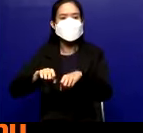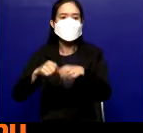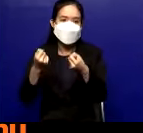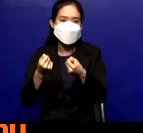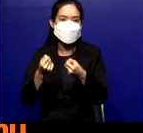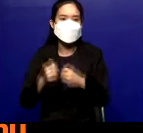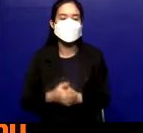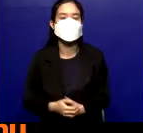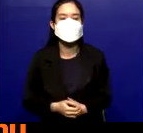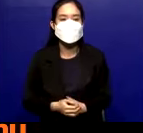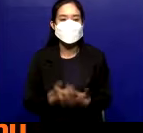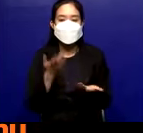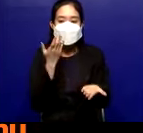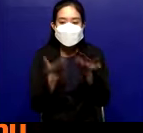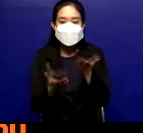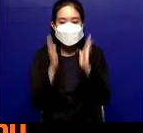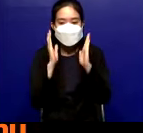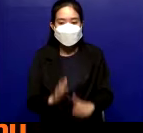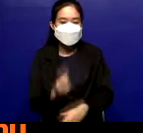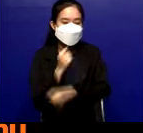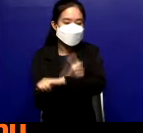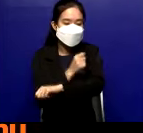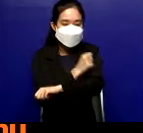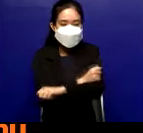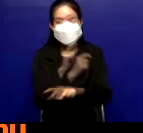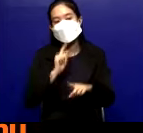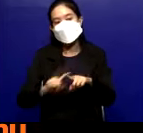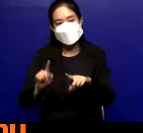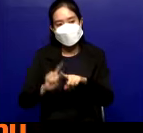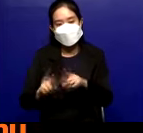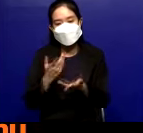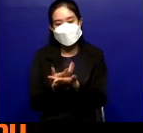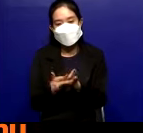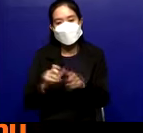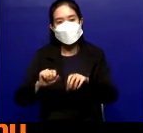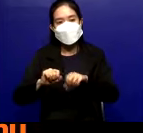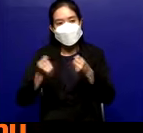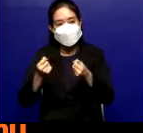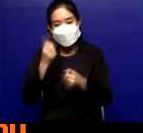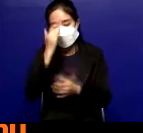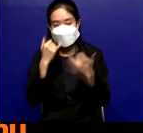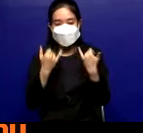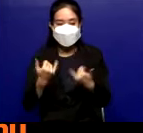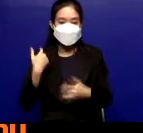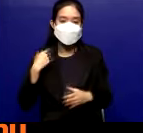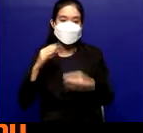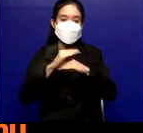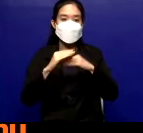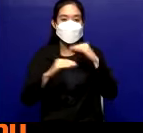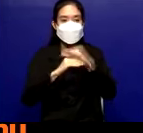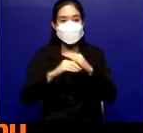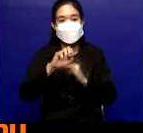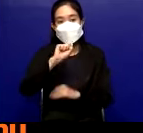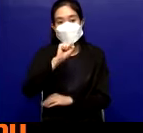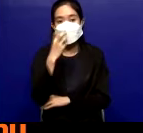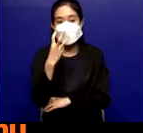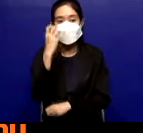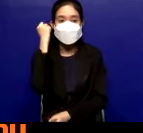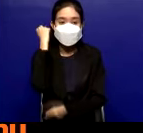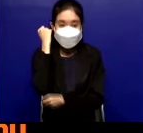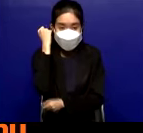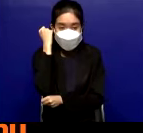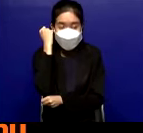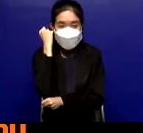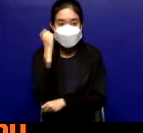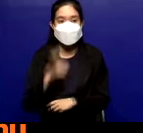ปด้วยค่ะที่บอกว่าตัดงบช่วยคนจนก็คือโครงการบัตรสวัสดิการประชารัฐถึงแม้จะมีข้